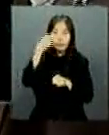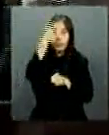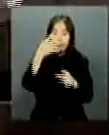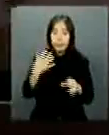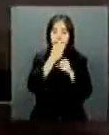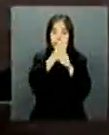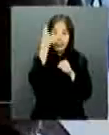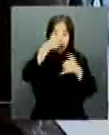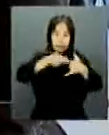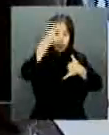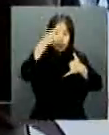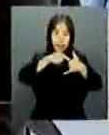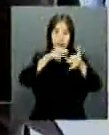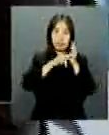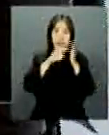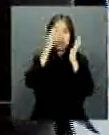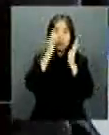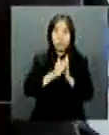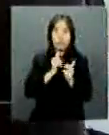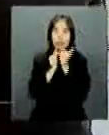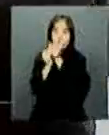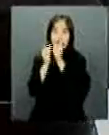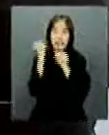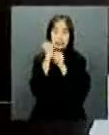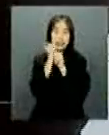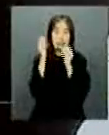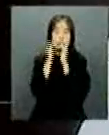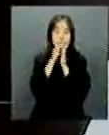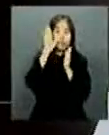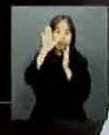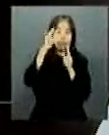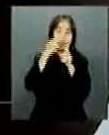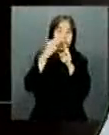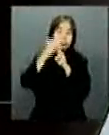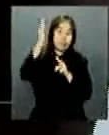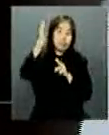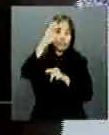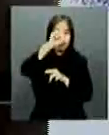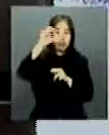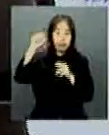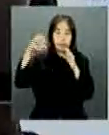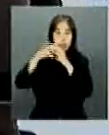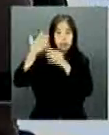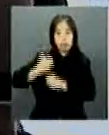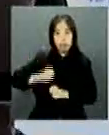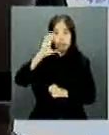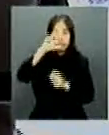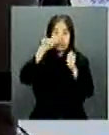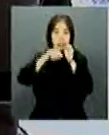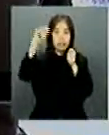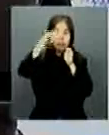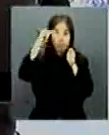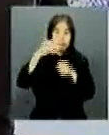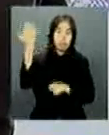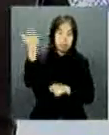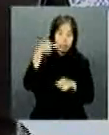ผู้ช่วยงานการเมืองของนายแทนคุณจิตอิสระสมาชิกพรรคประชาธิปัตย์และอดีตผู้ช่วยงานการเมืองของนายการุณโหสกุลส